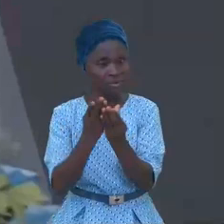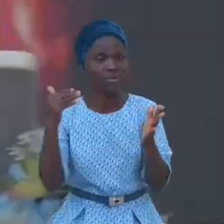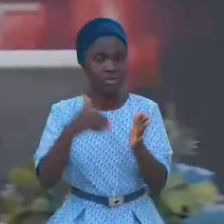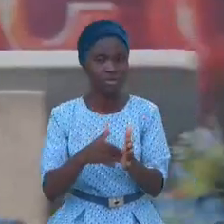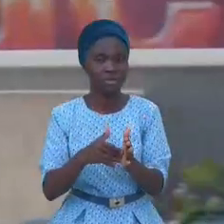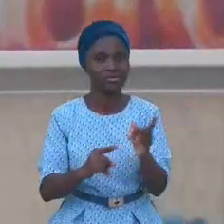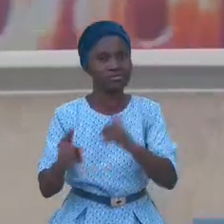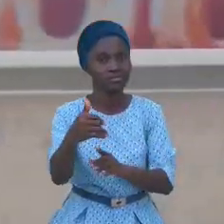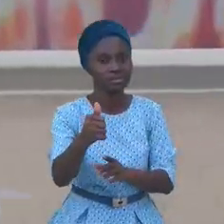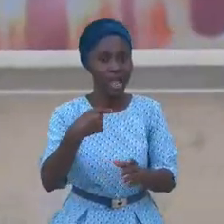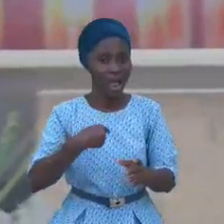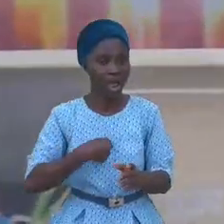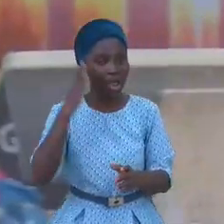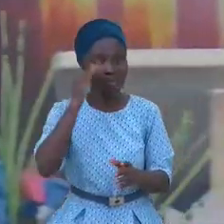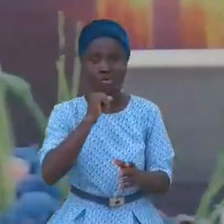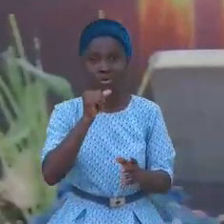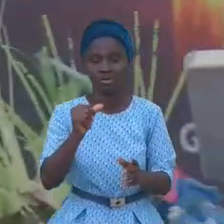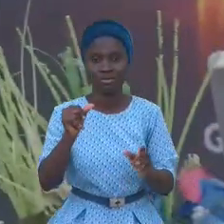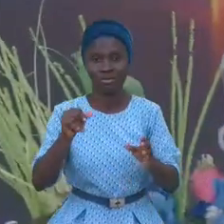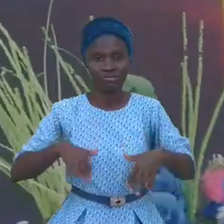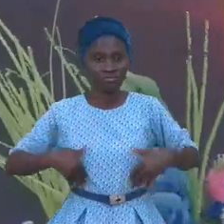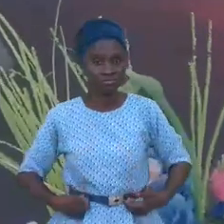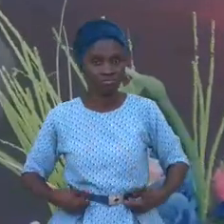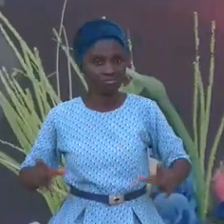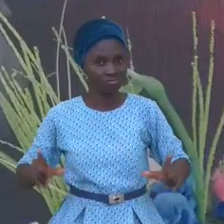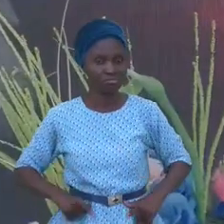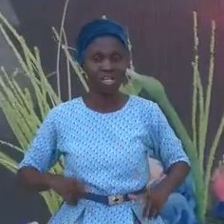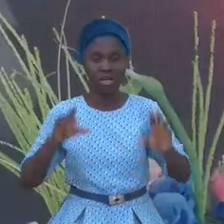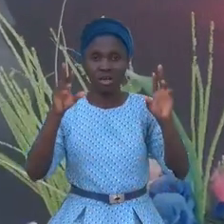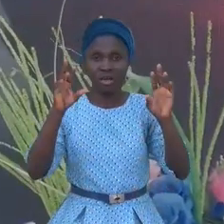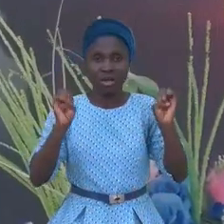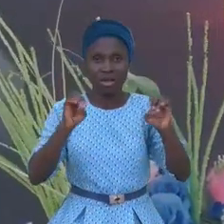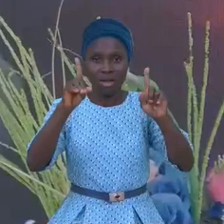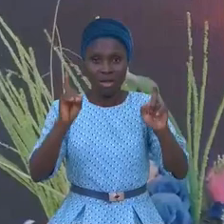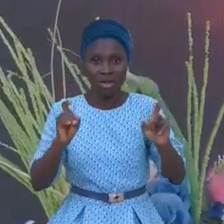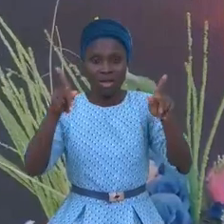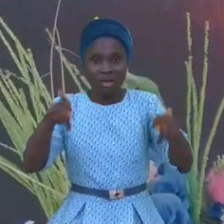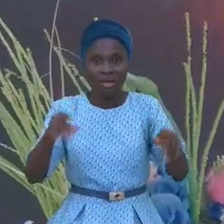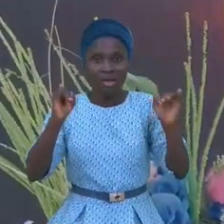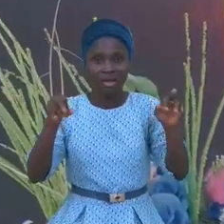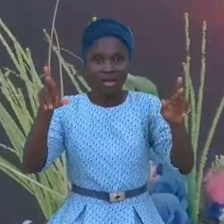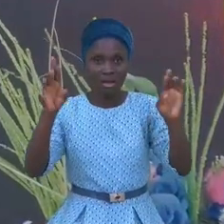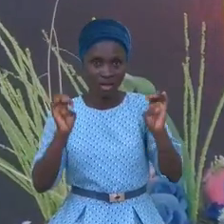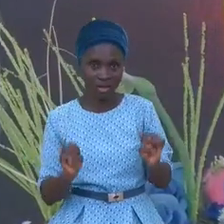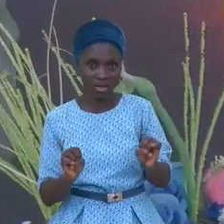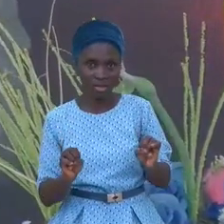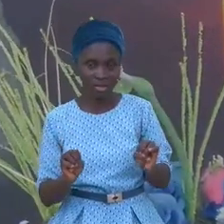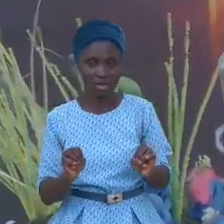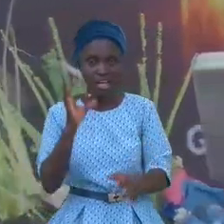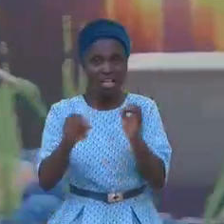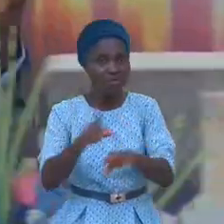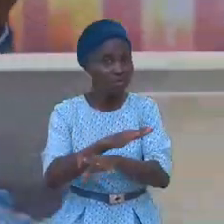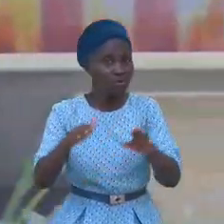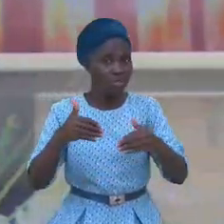Parfois, quand quelqu'un a expiré, il n'y a pas de nouvelle compréhension, pas de nouvelles